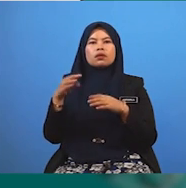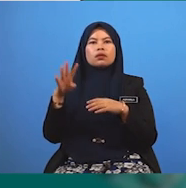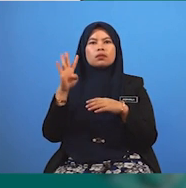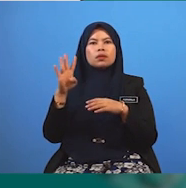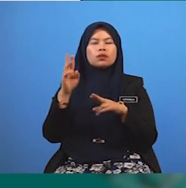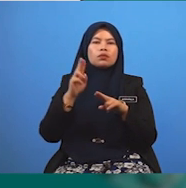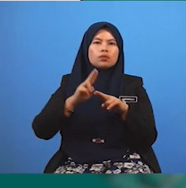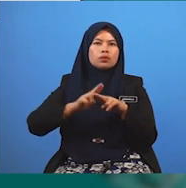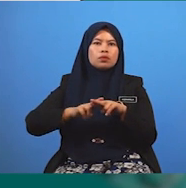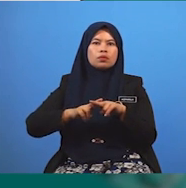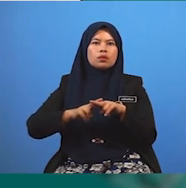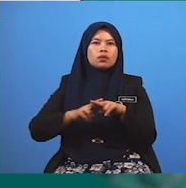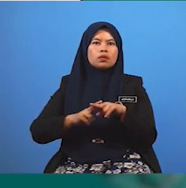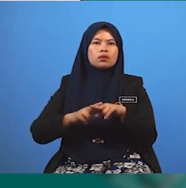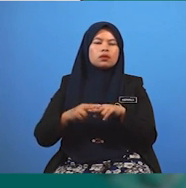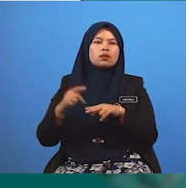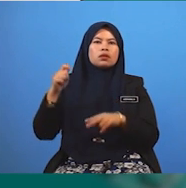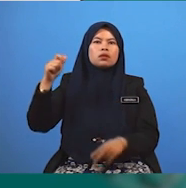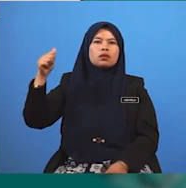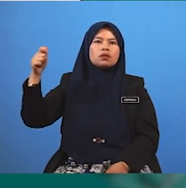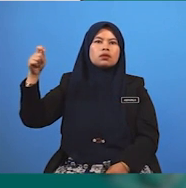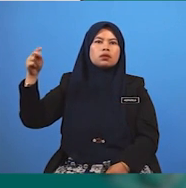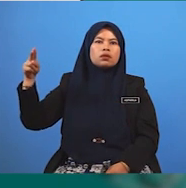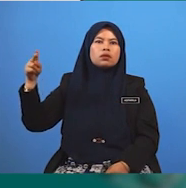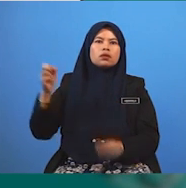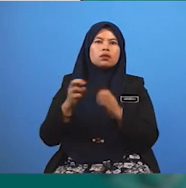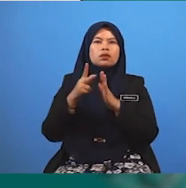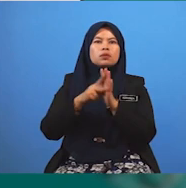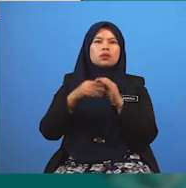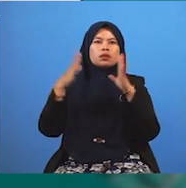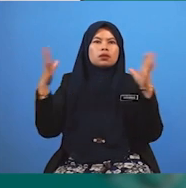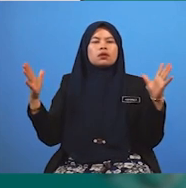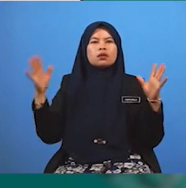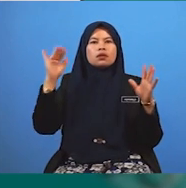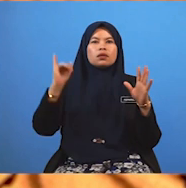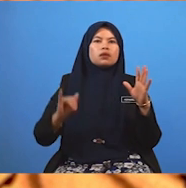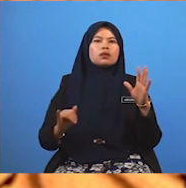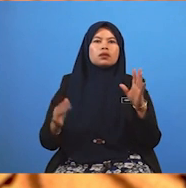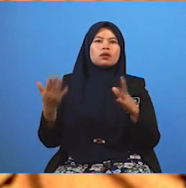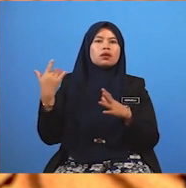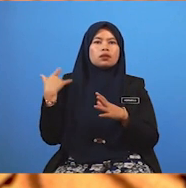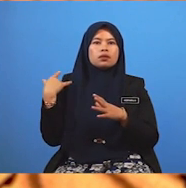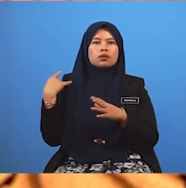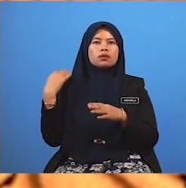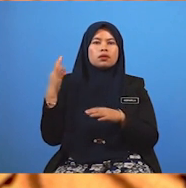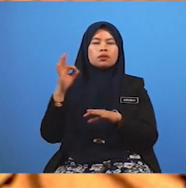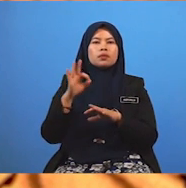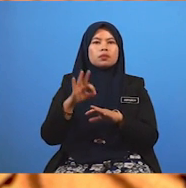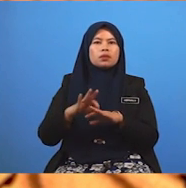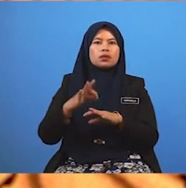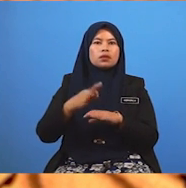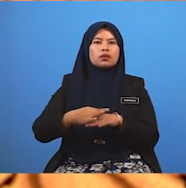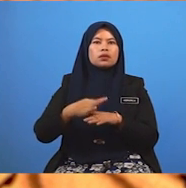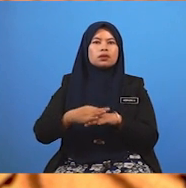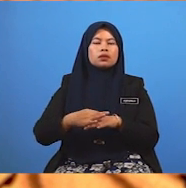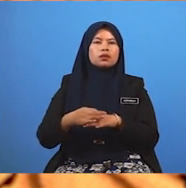takhta kebesaran yang bertatahkan permata. Gambaran ini